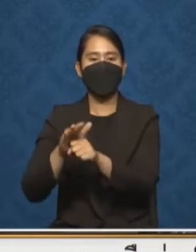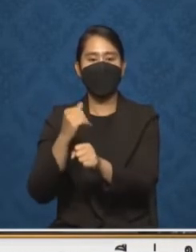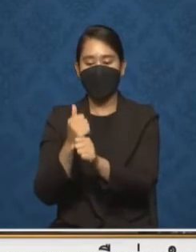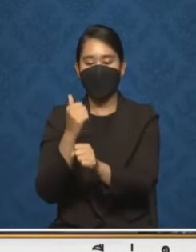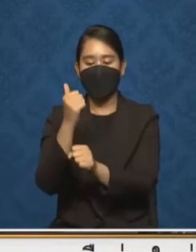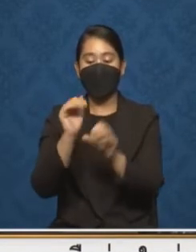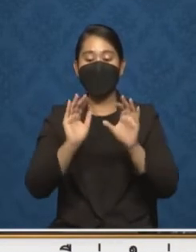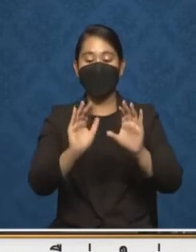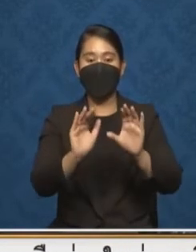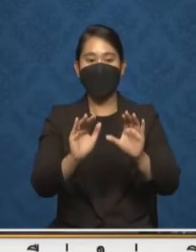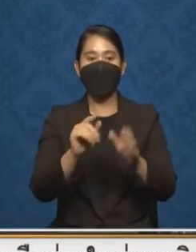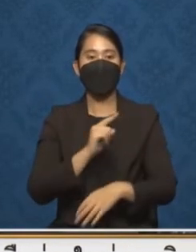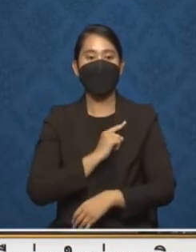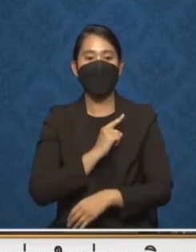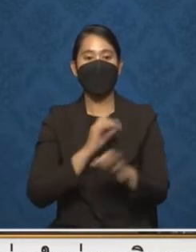ฝากทานประทานไปอย่างพูดที่เกยวข้องครับขบคุครับ